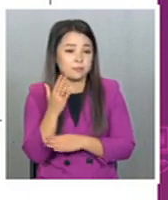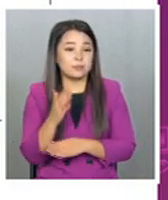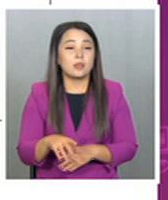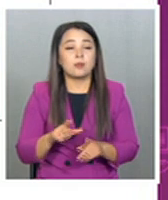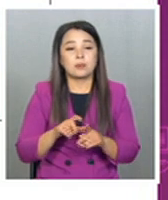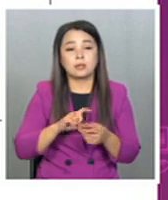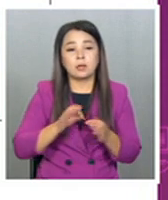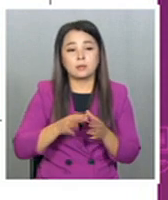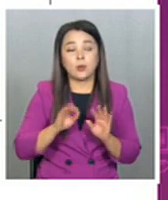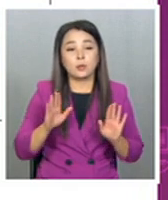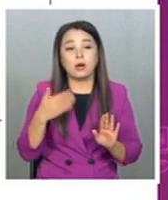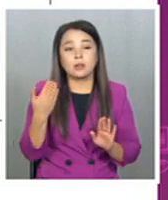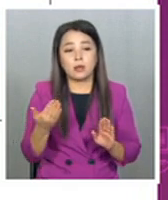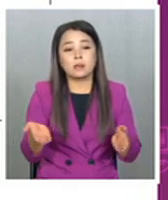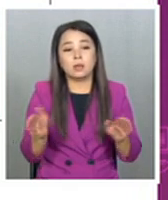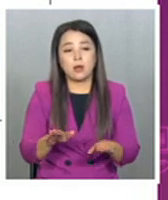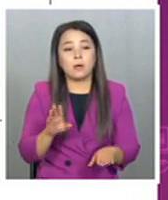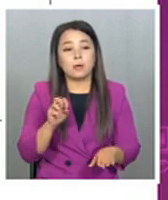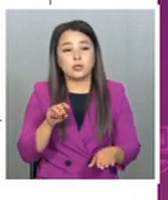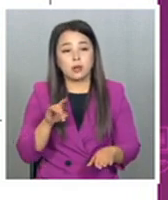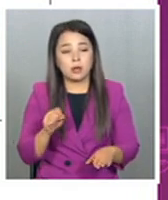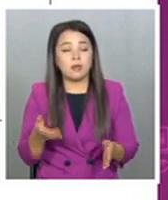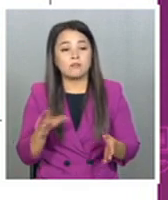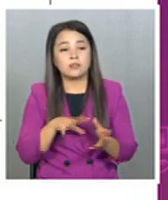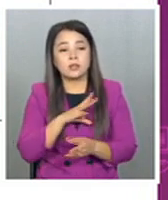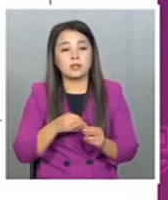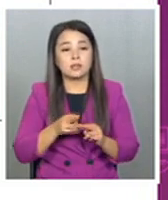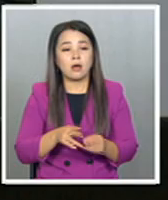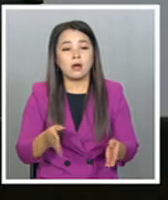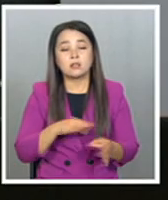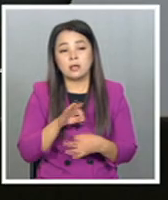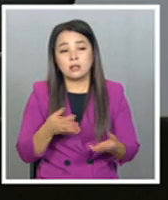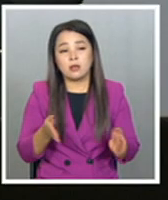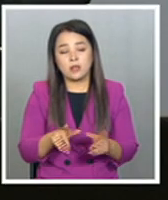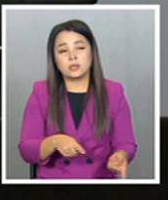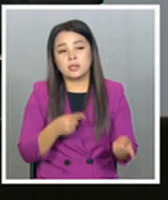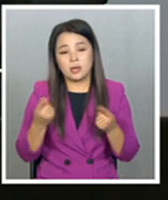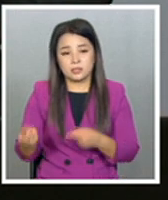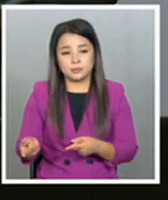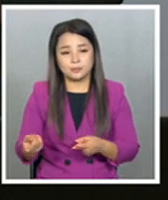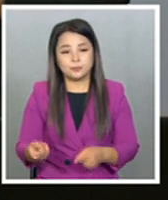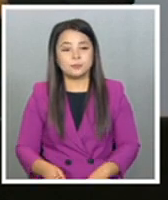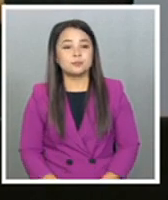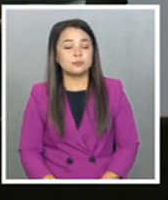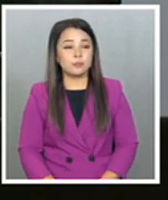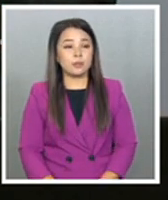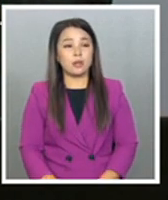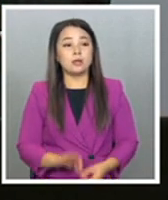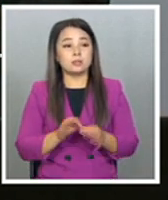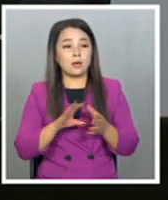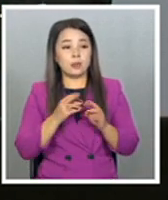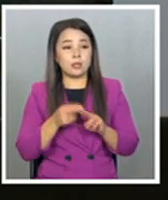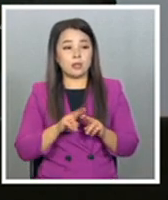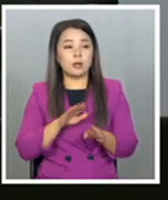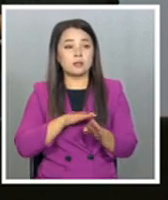текста. Только они и оставались в матере, все остальные съехали. Ребята, выполните дифференцированное